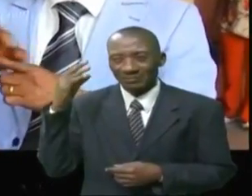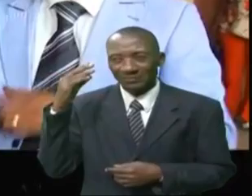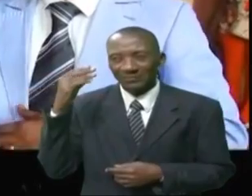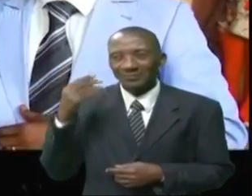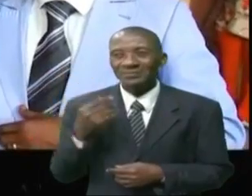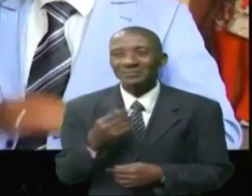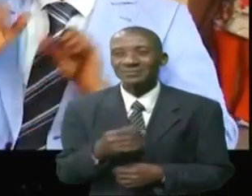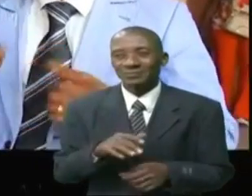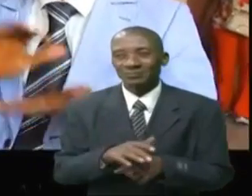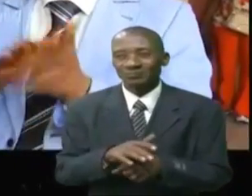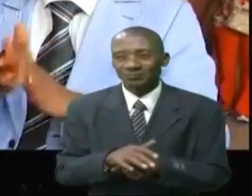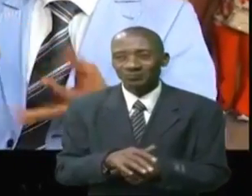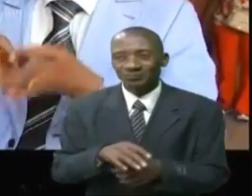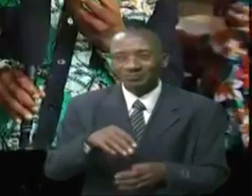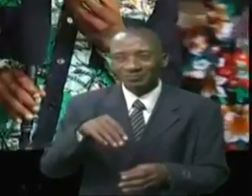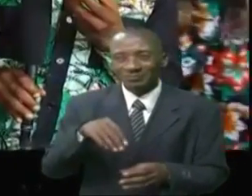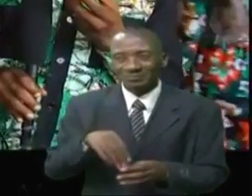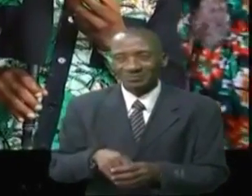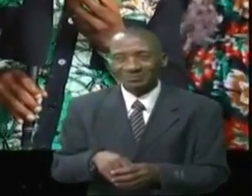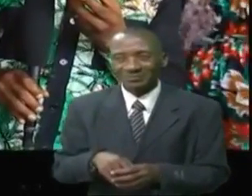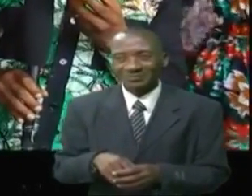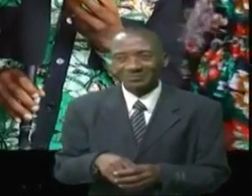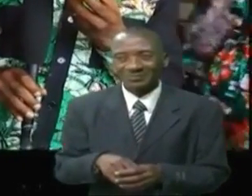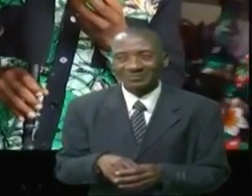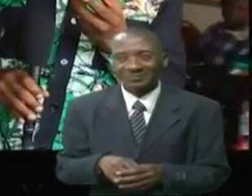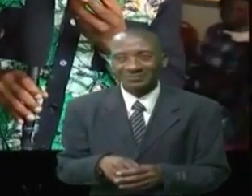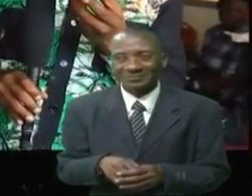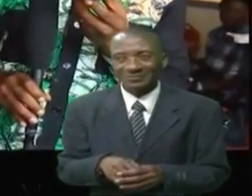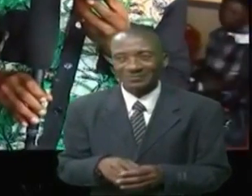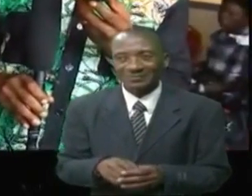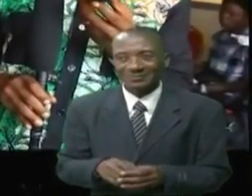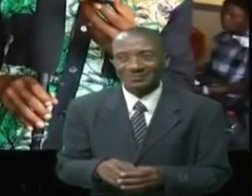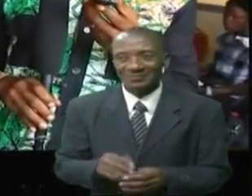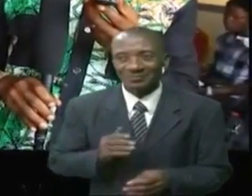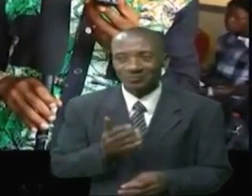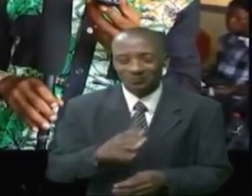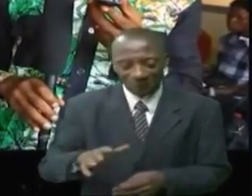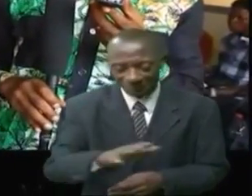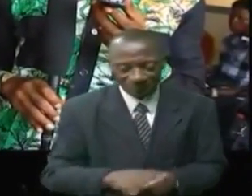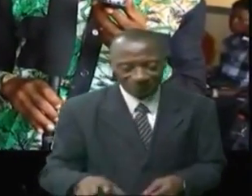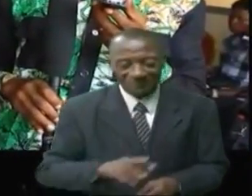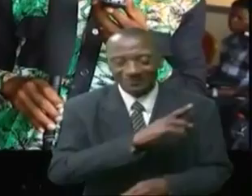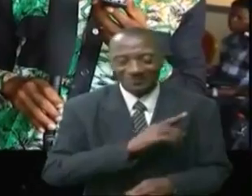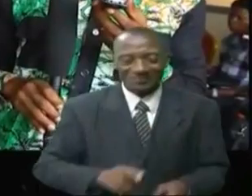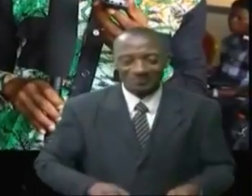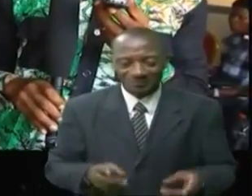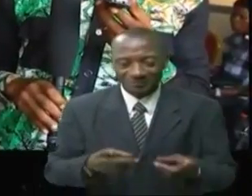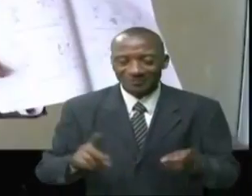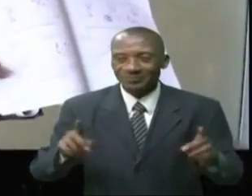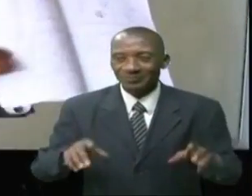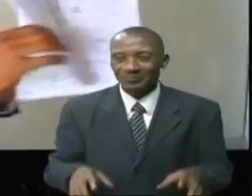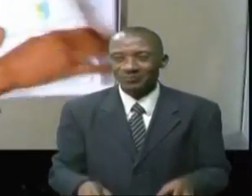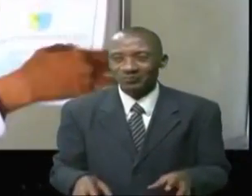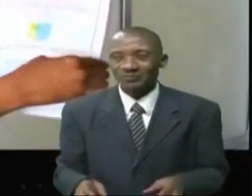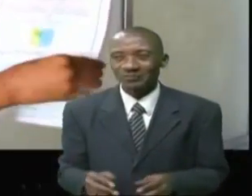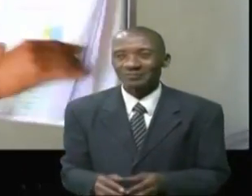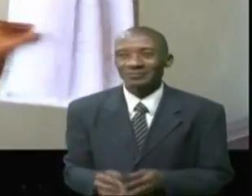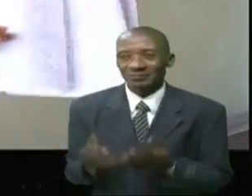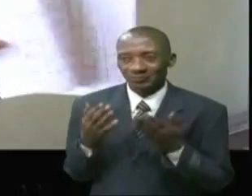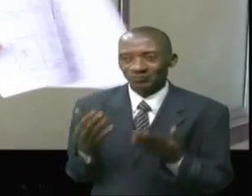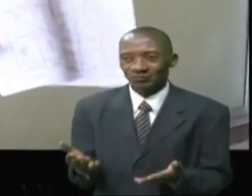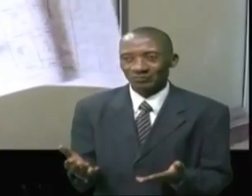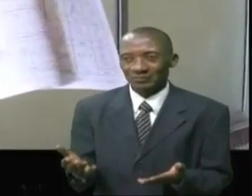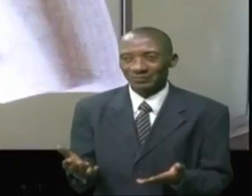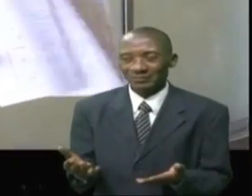entendants qui peuvent devenir des interprètes. La cérémonie a été aussi ponctuée par des témoignages et expositions de livres de langue des